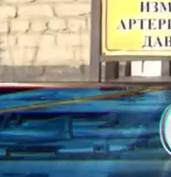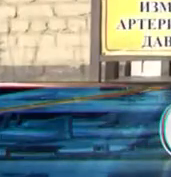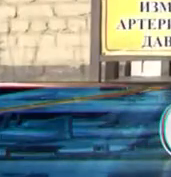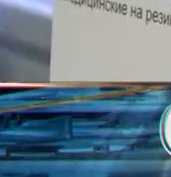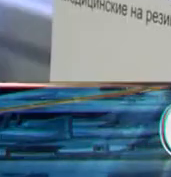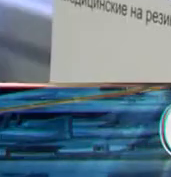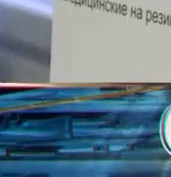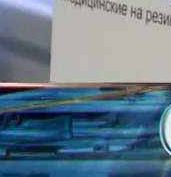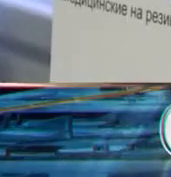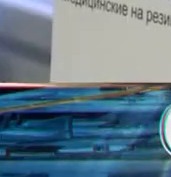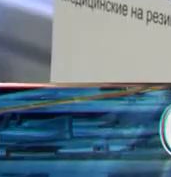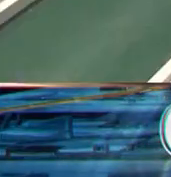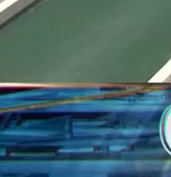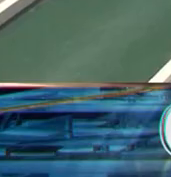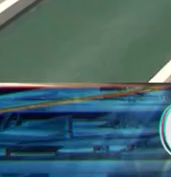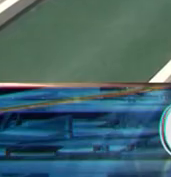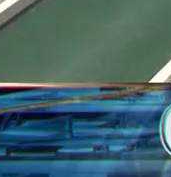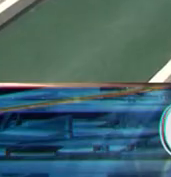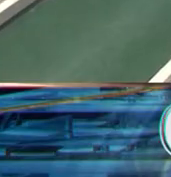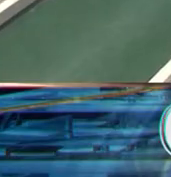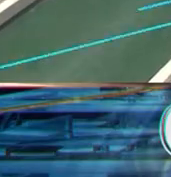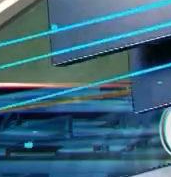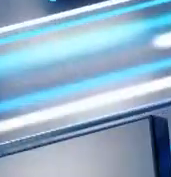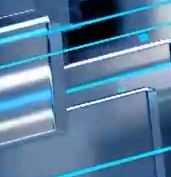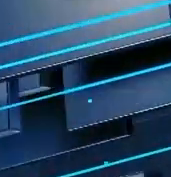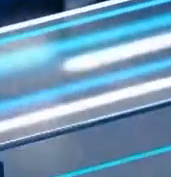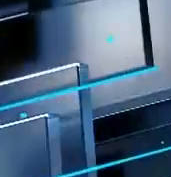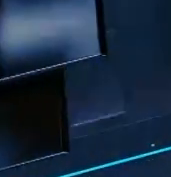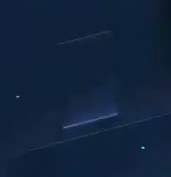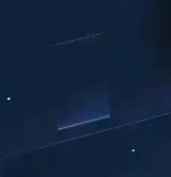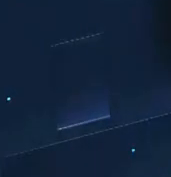проблема? В Казахстане ощущается дефицит медицинских масок.